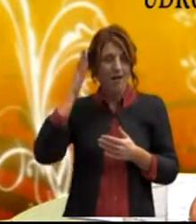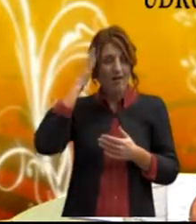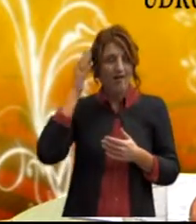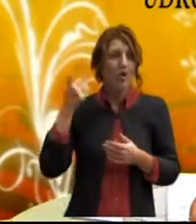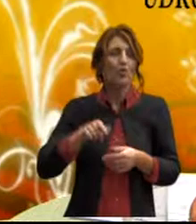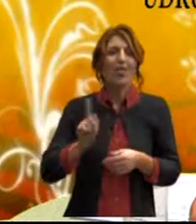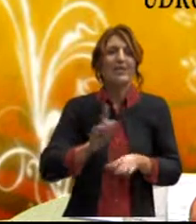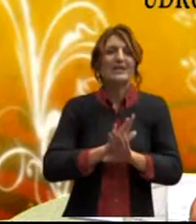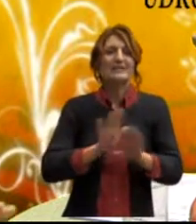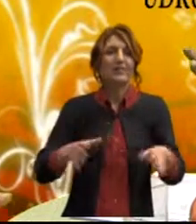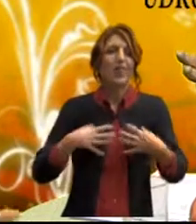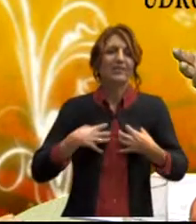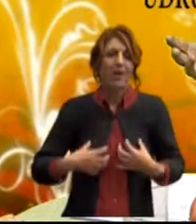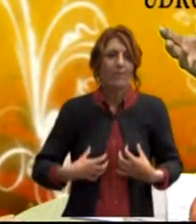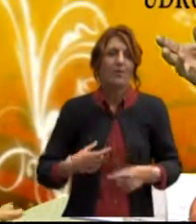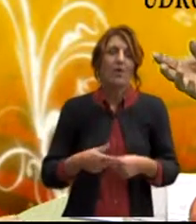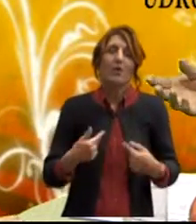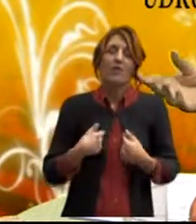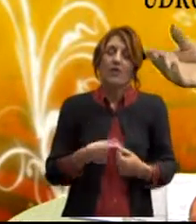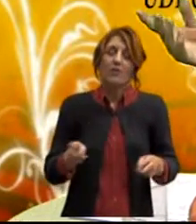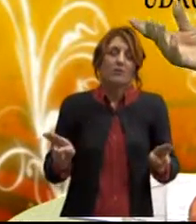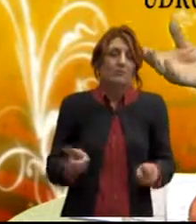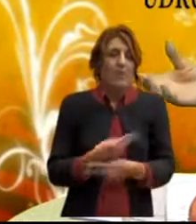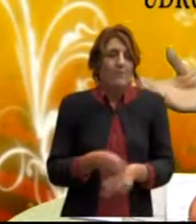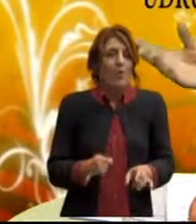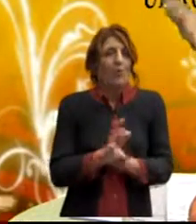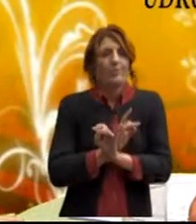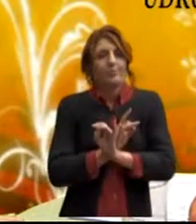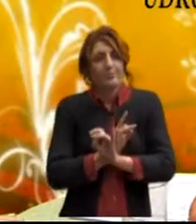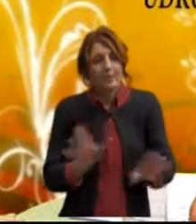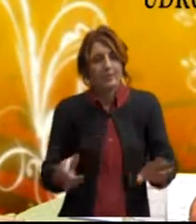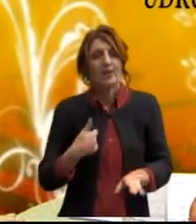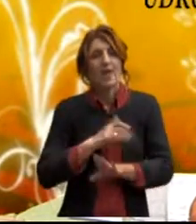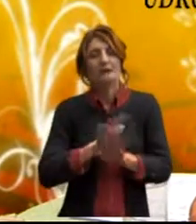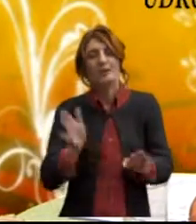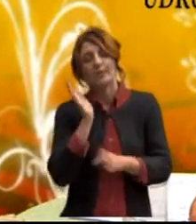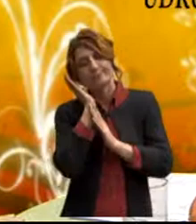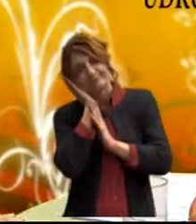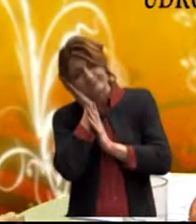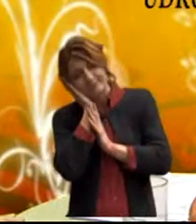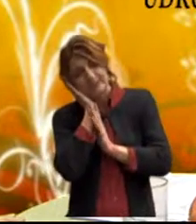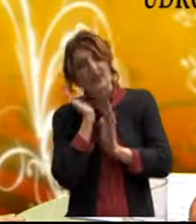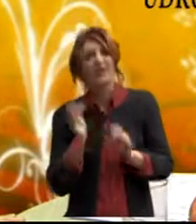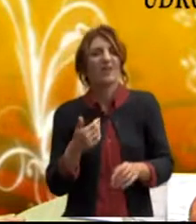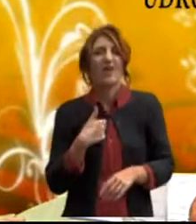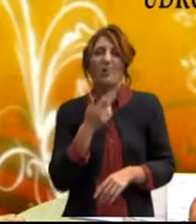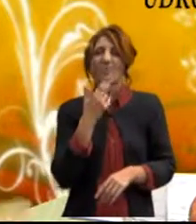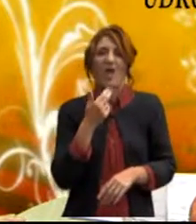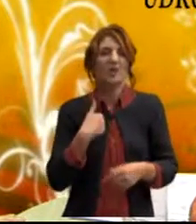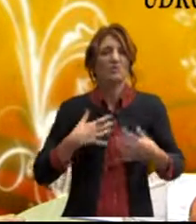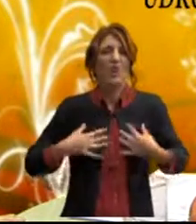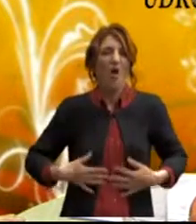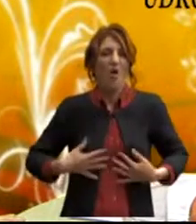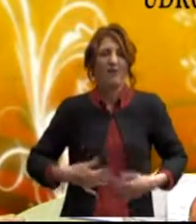nije samo depresija da ja sad ne mogu ništa ili ja sad samo tamo ležim ili ne ležim ili se ne želim oprati, u to su